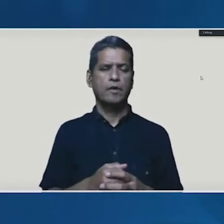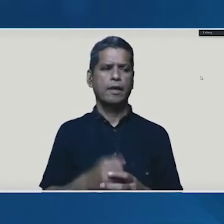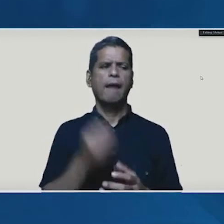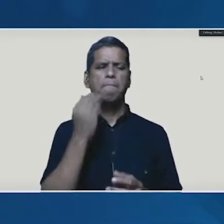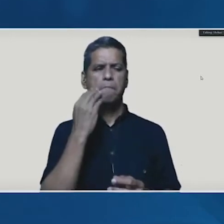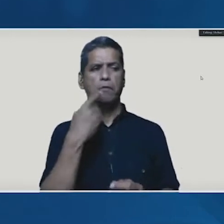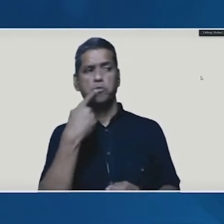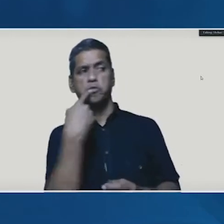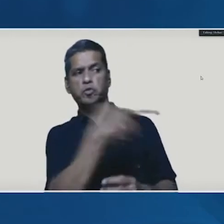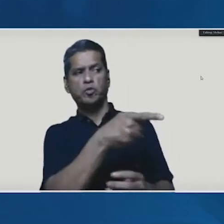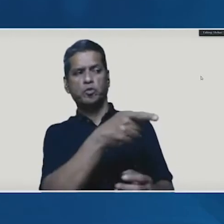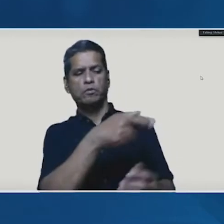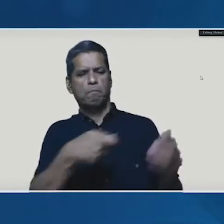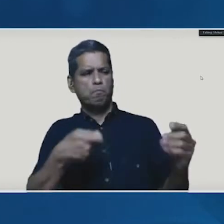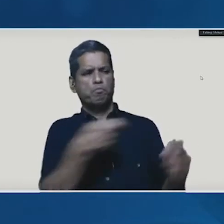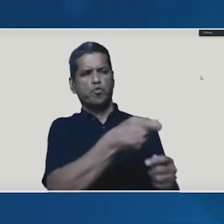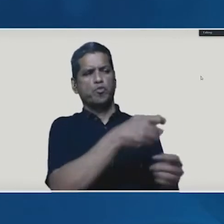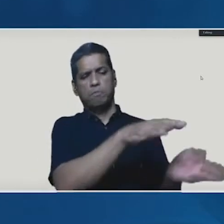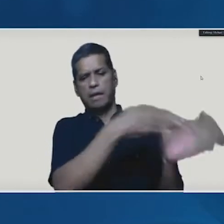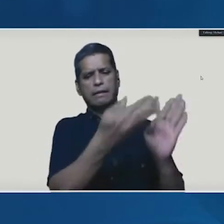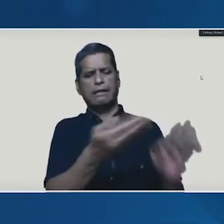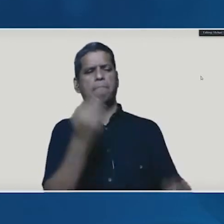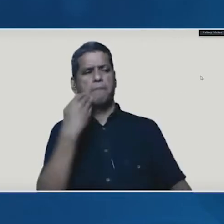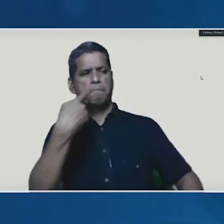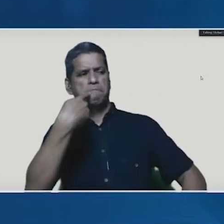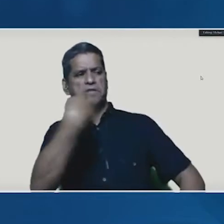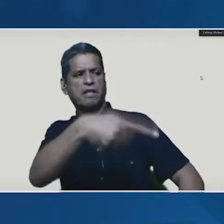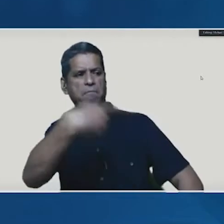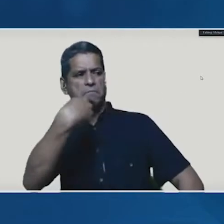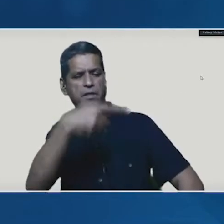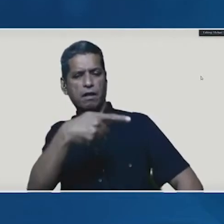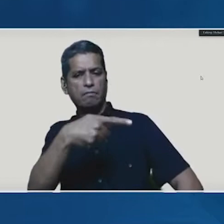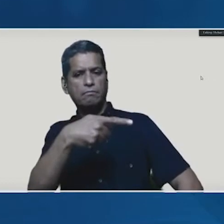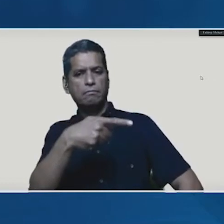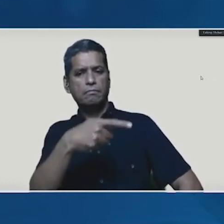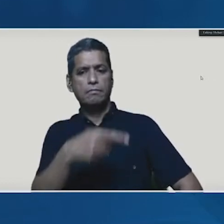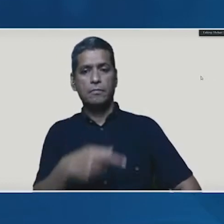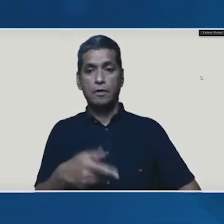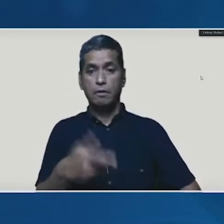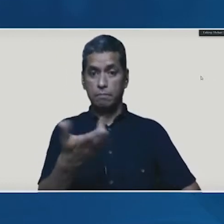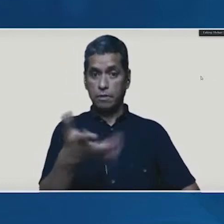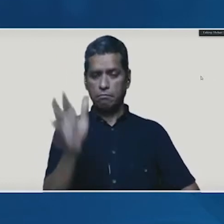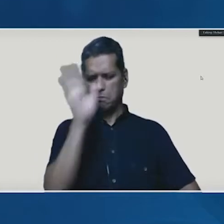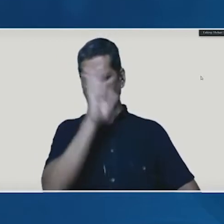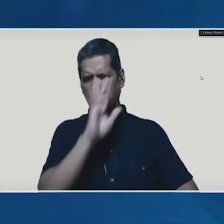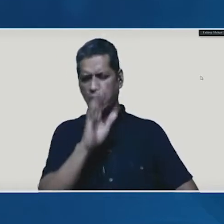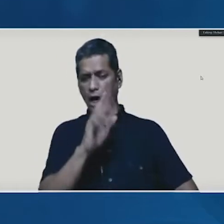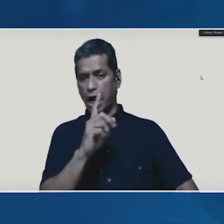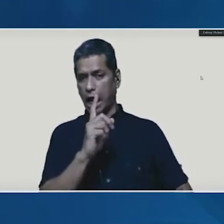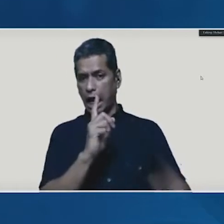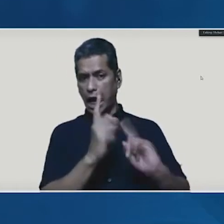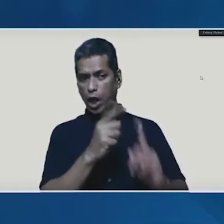sangat mudah bisa bayangkan Daniel pada waktu itu menangis berteriak-teriak kangen